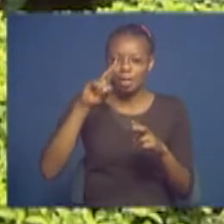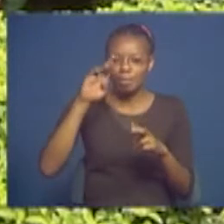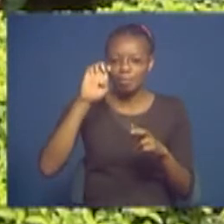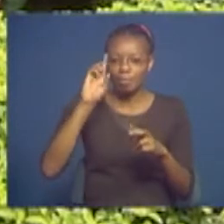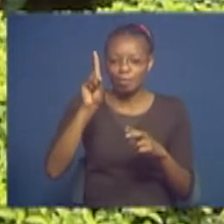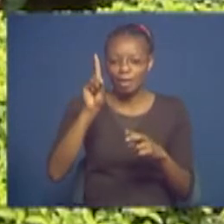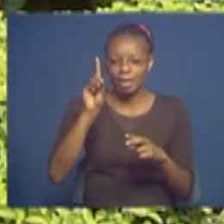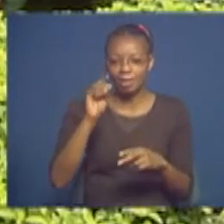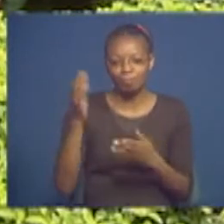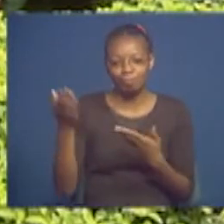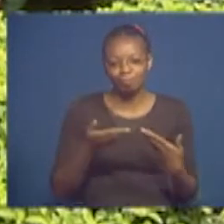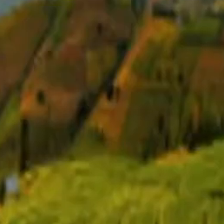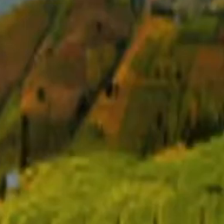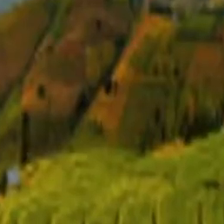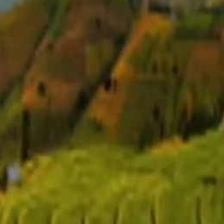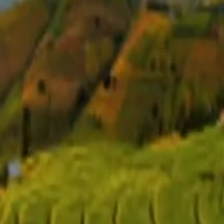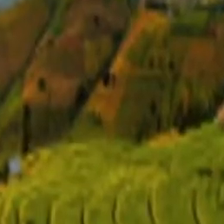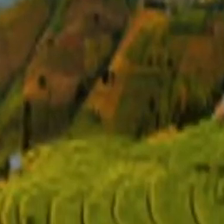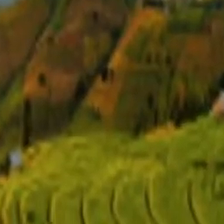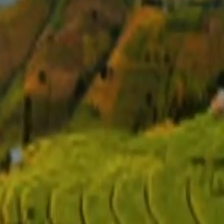mimi ni wako Frederick Mbada.